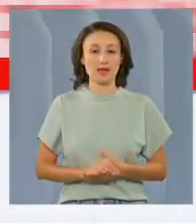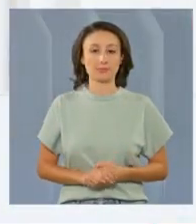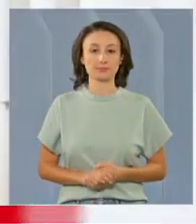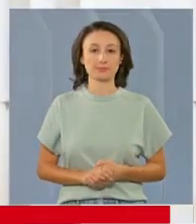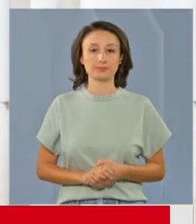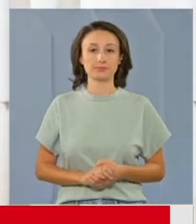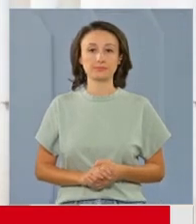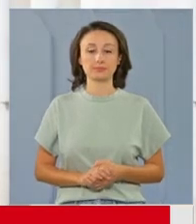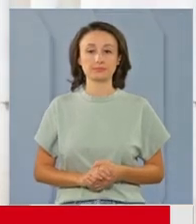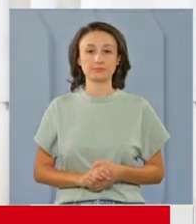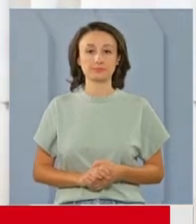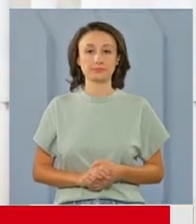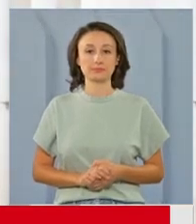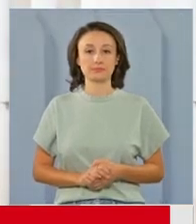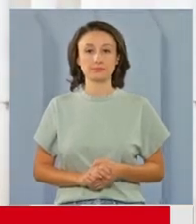acolo?